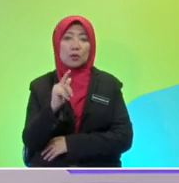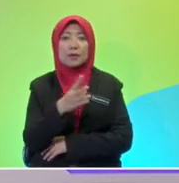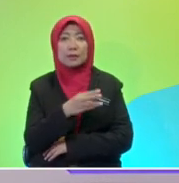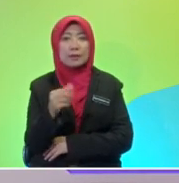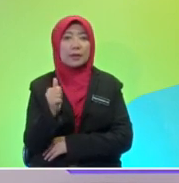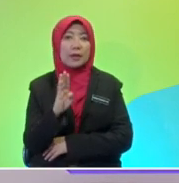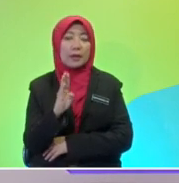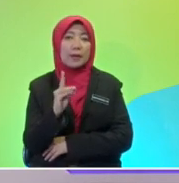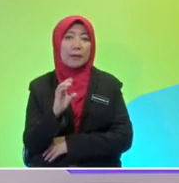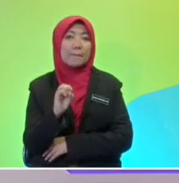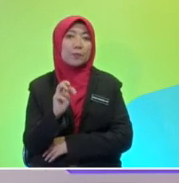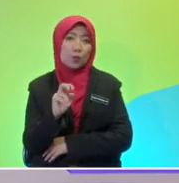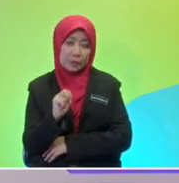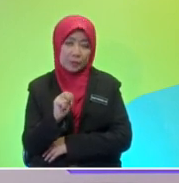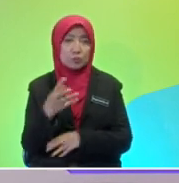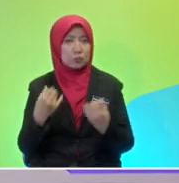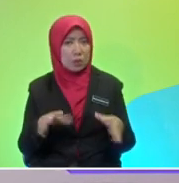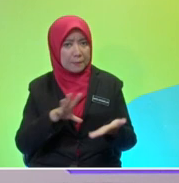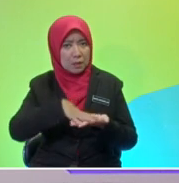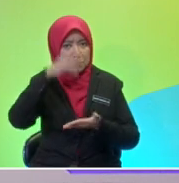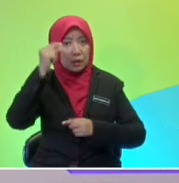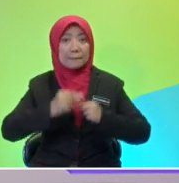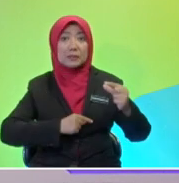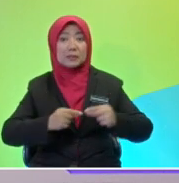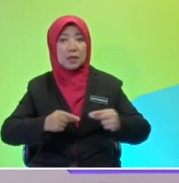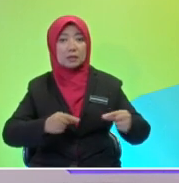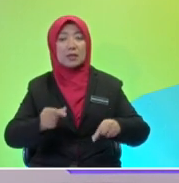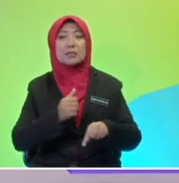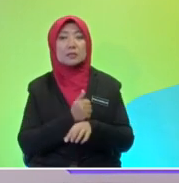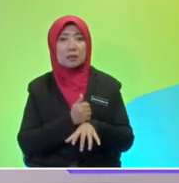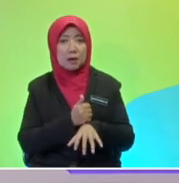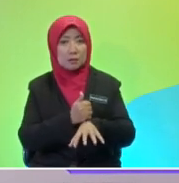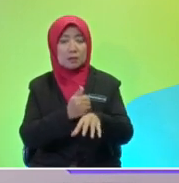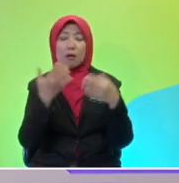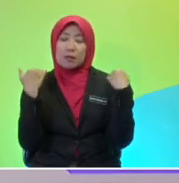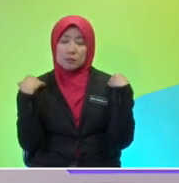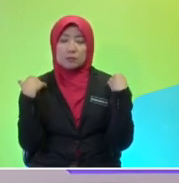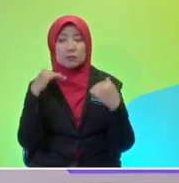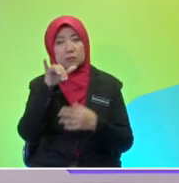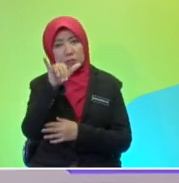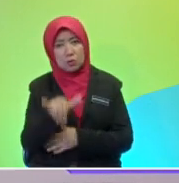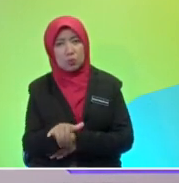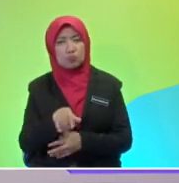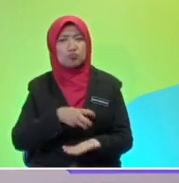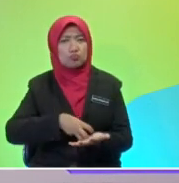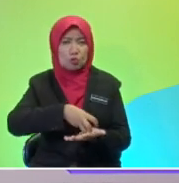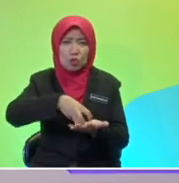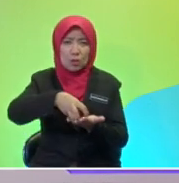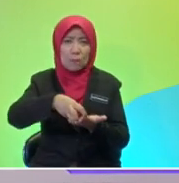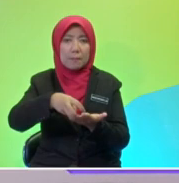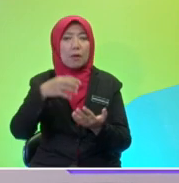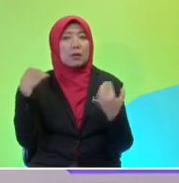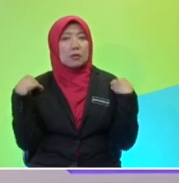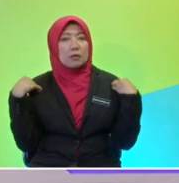oke yang ketiga kita telepon belajar tentang pergerakan serangga ada yang merayap ada yang